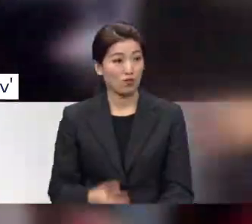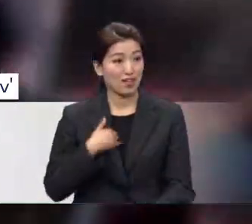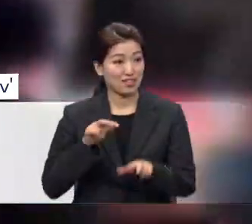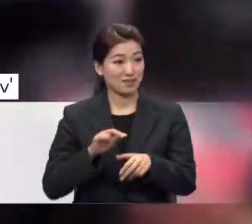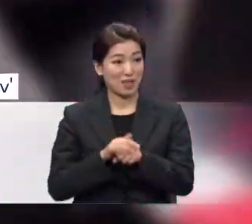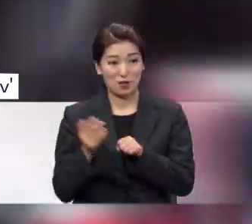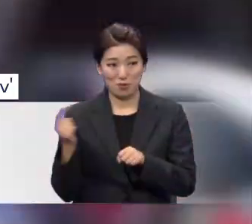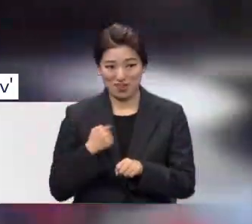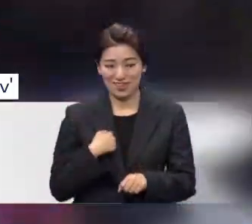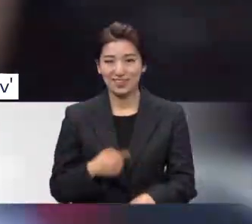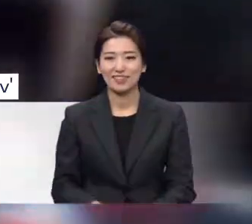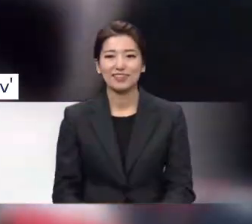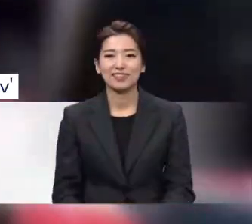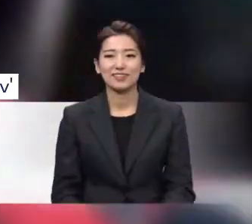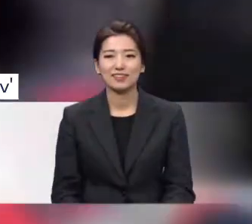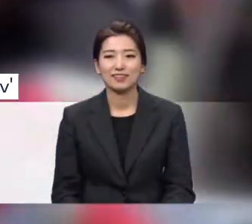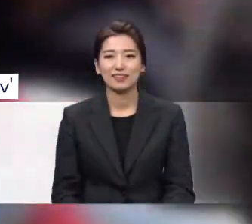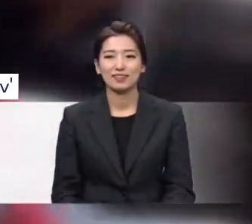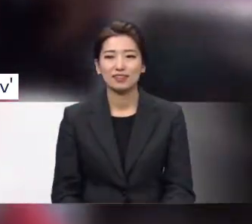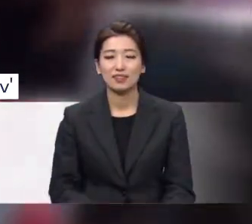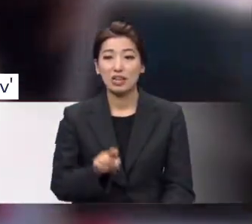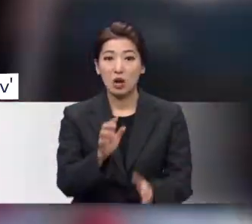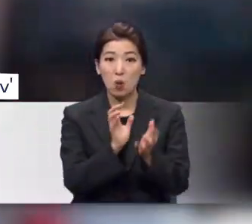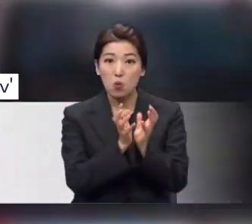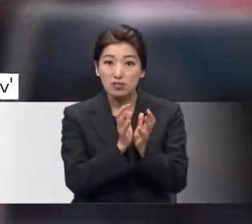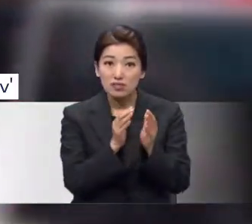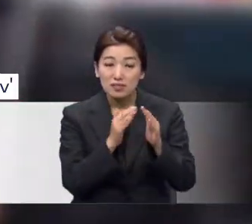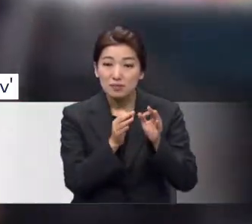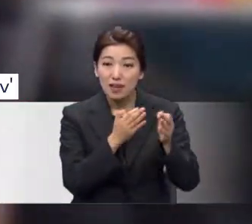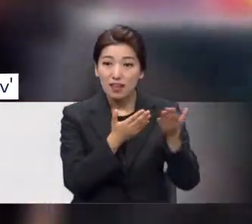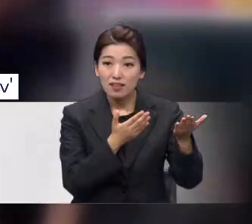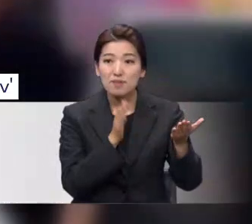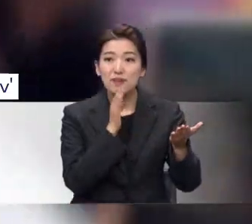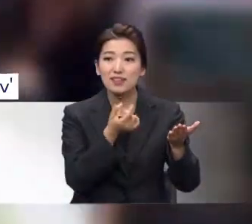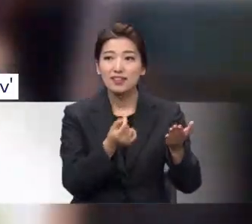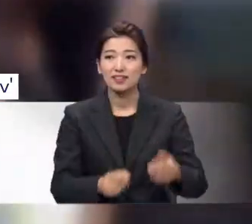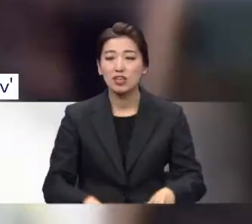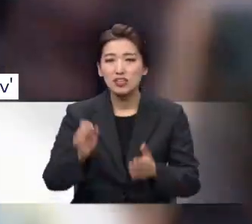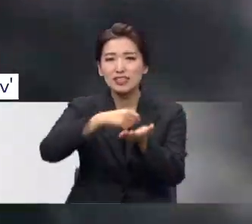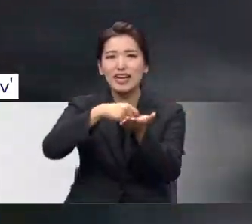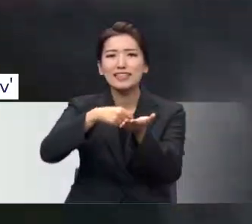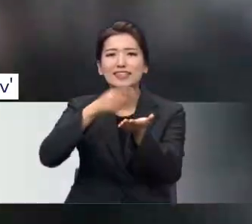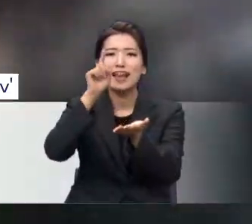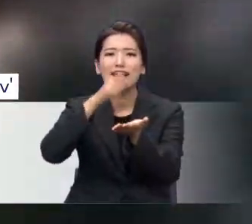대구대 하세요네 꽃집 하는데 거기다 사진 한 주실래요